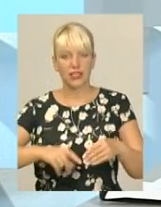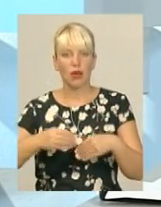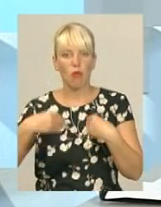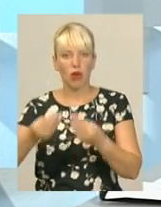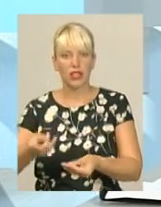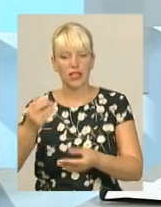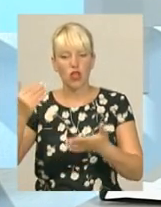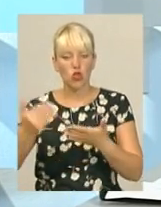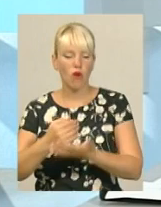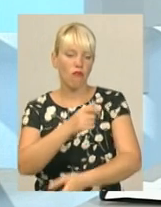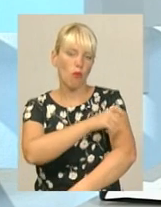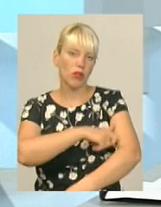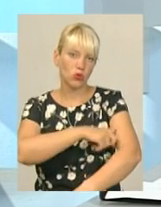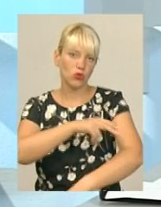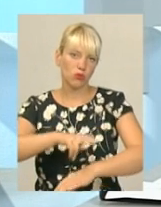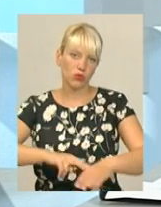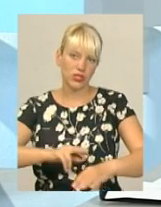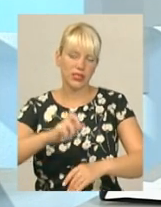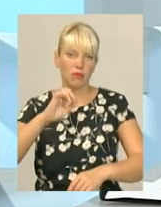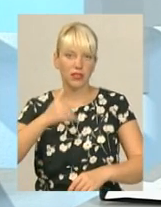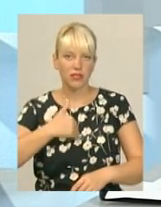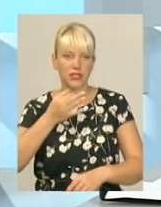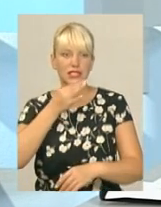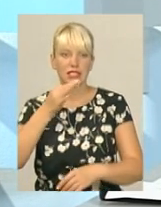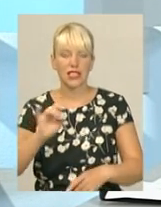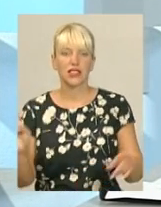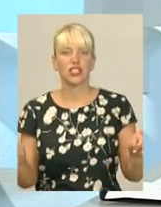сьогодні на нову патрульну поліцію. Я хотів би сказати, що